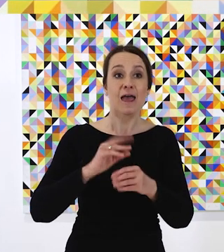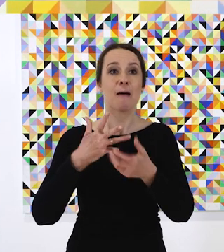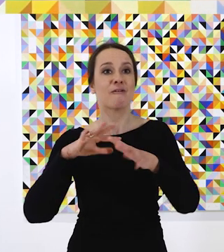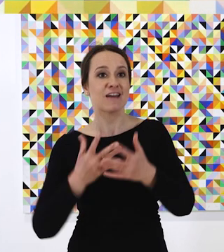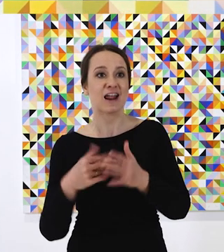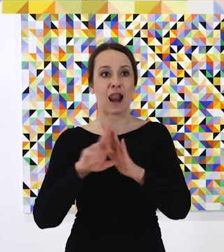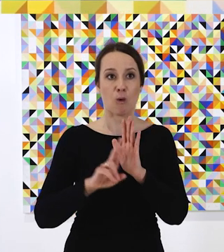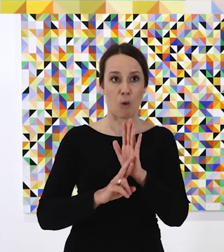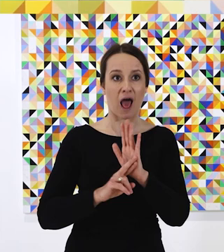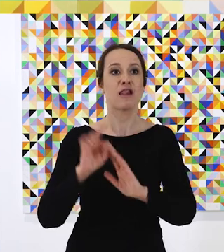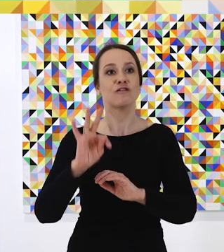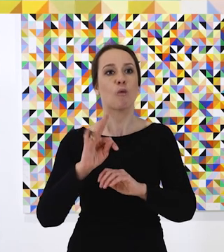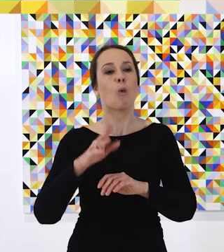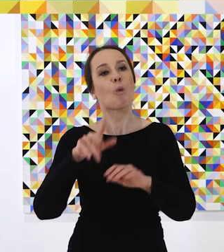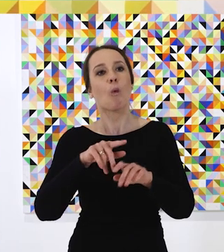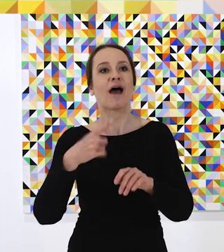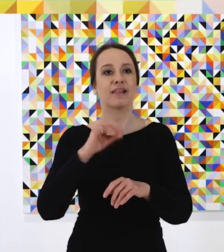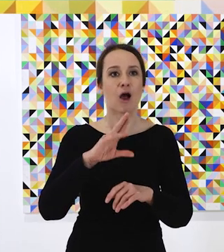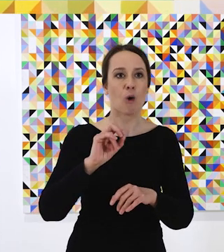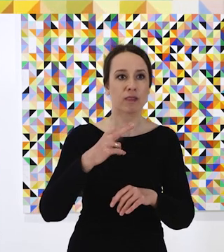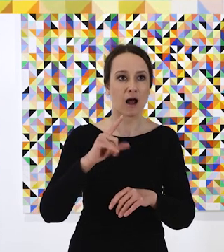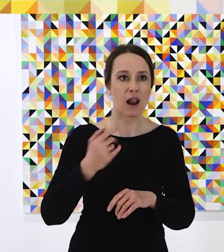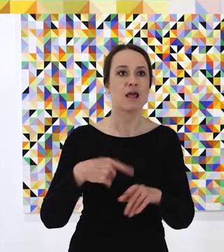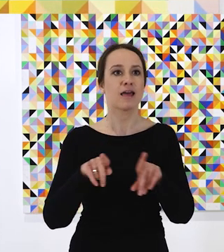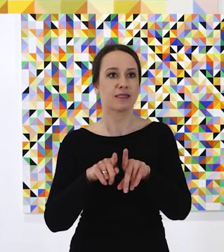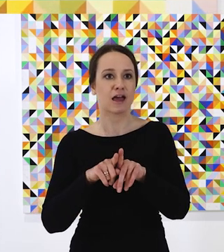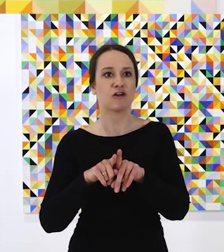diagonalne poziomym i pionowym